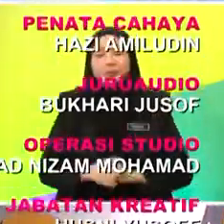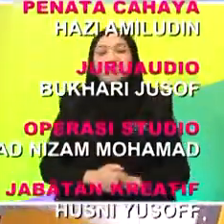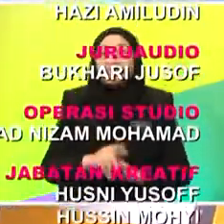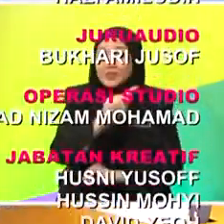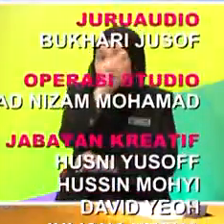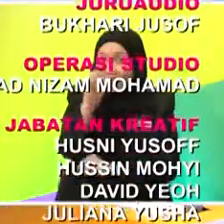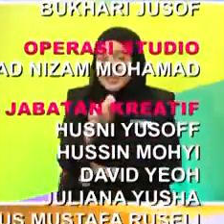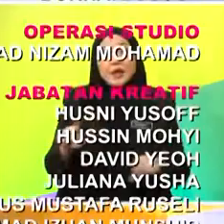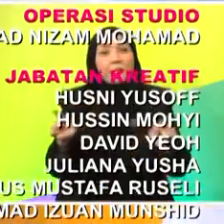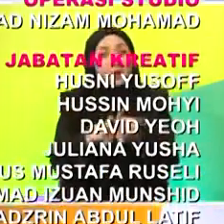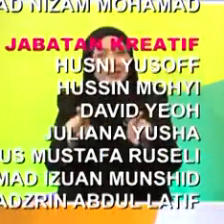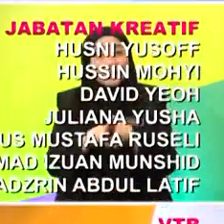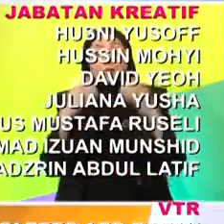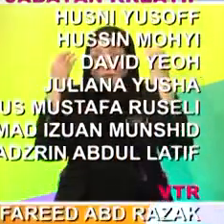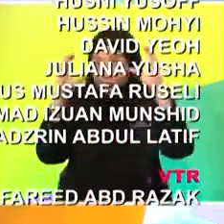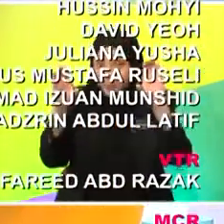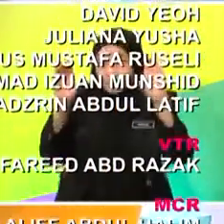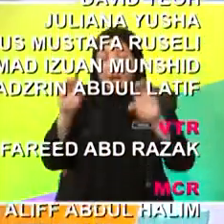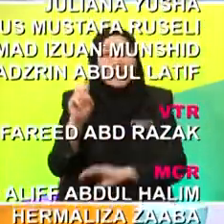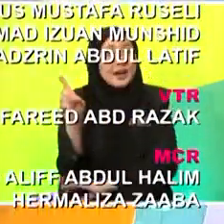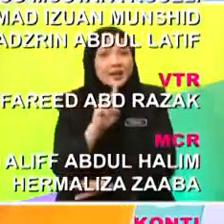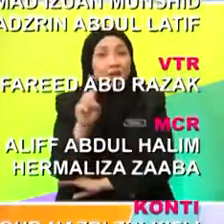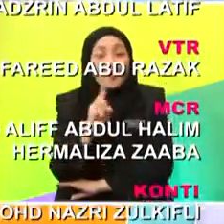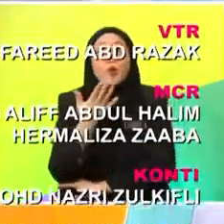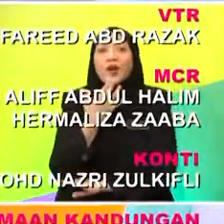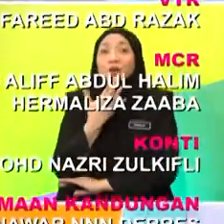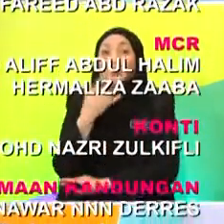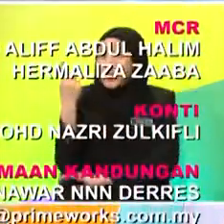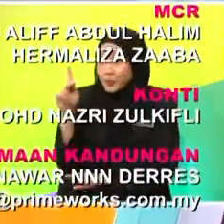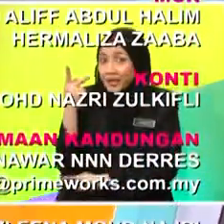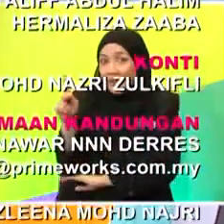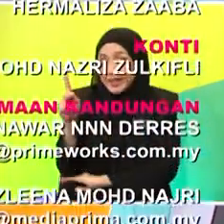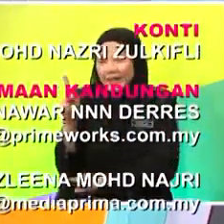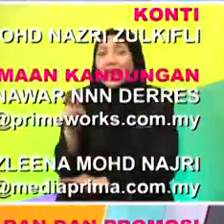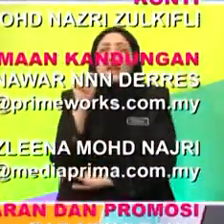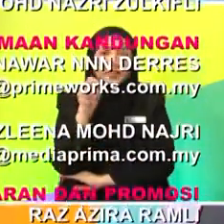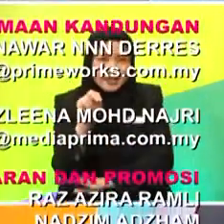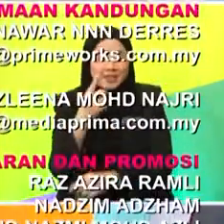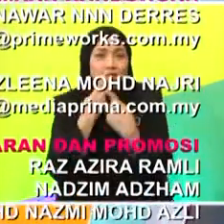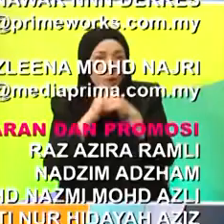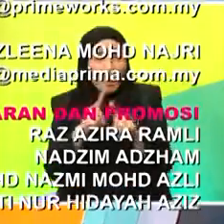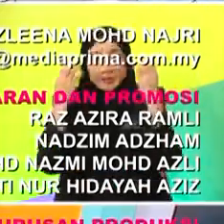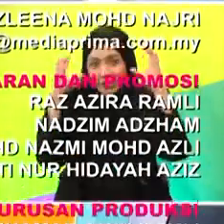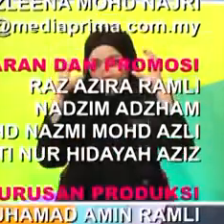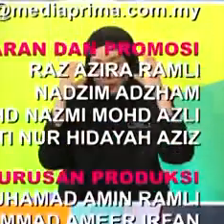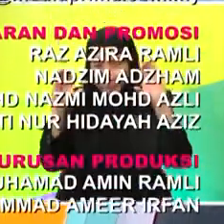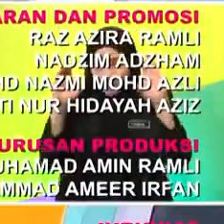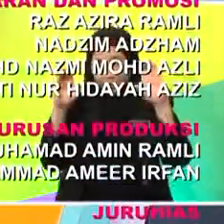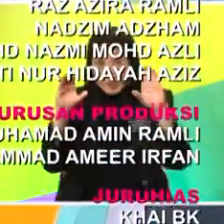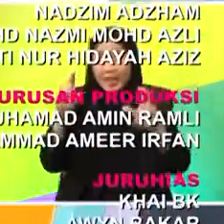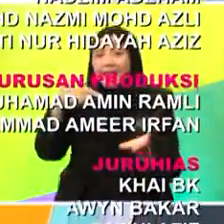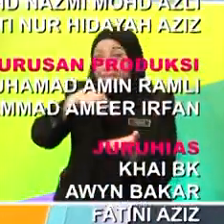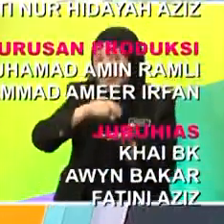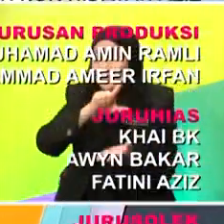tanya sama cewekmu mana warna kuning nanti jawab Teguh